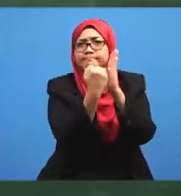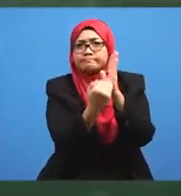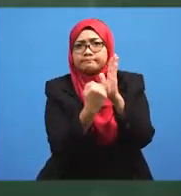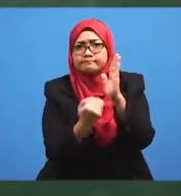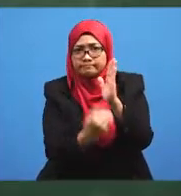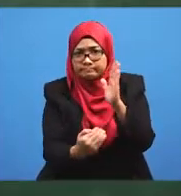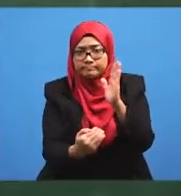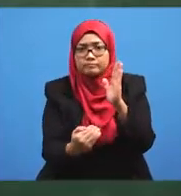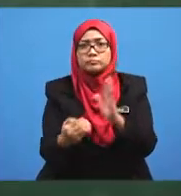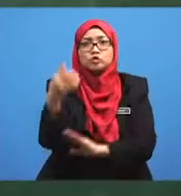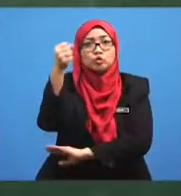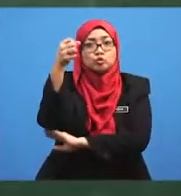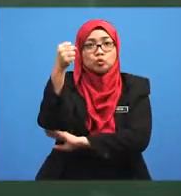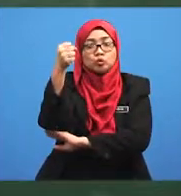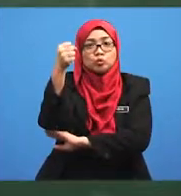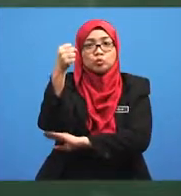sebuah kilang.